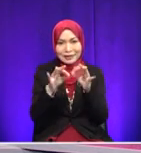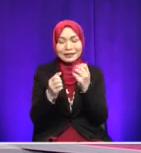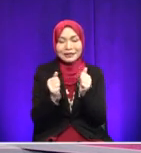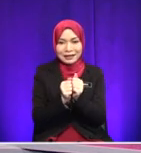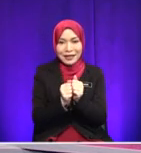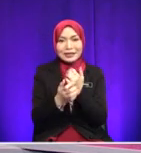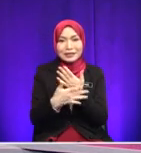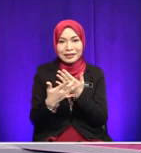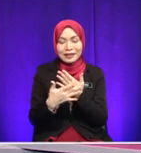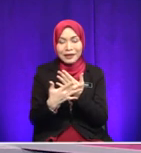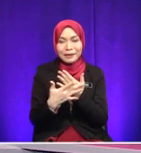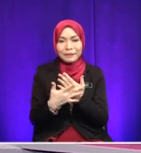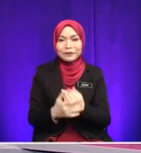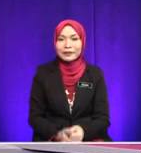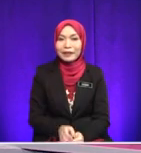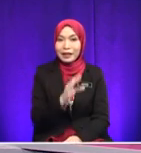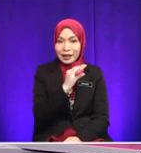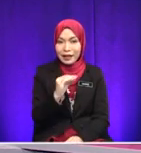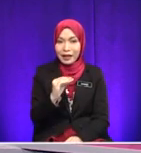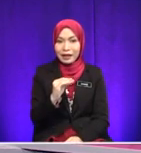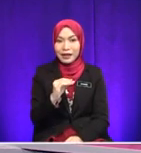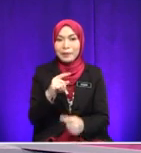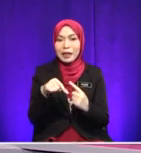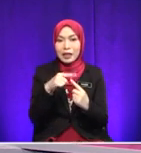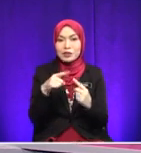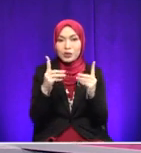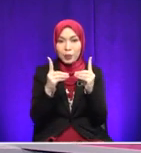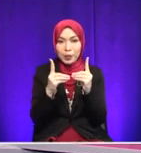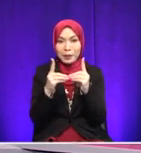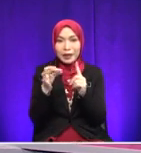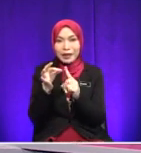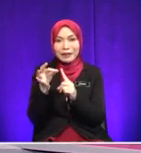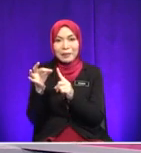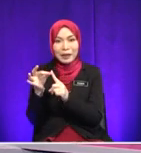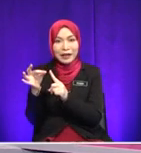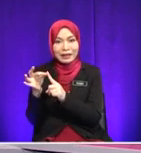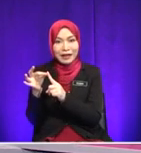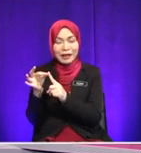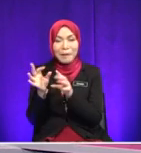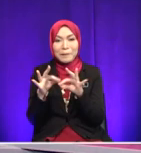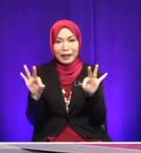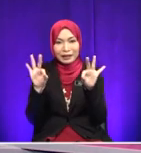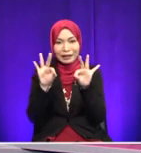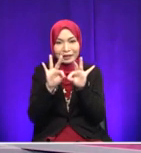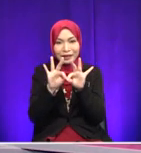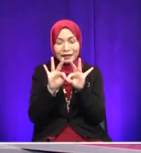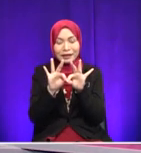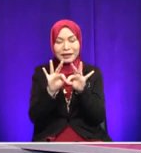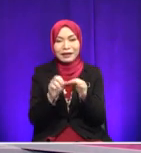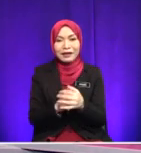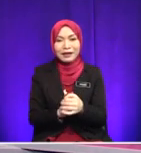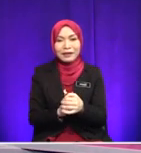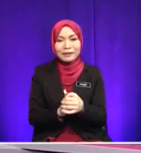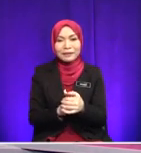pula perkataan-perkataan laras alam sekitar, iaitu pencemaran alam, bangunan terkakis,